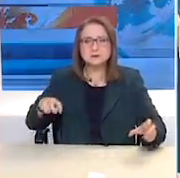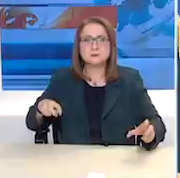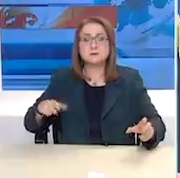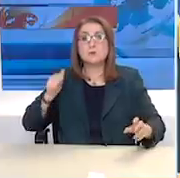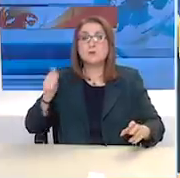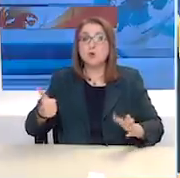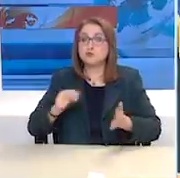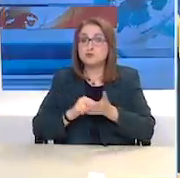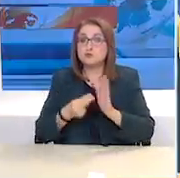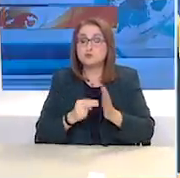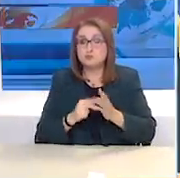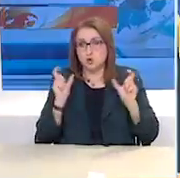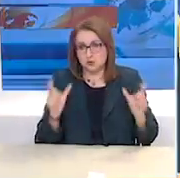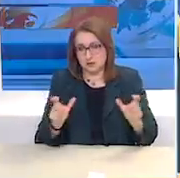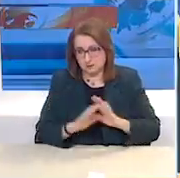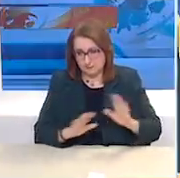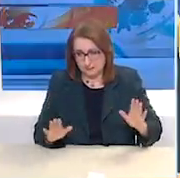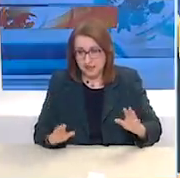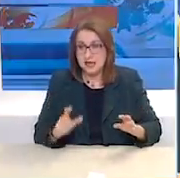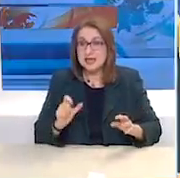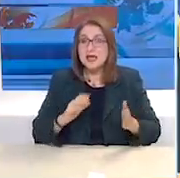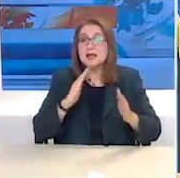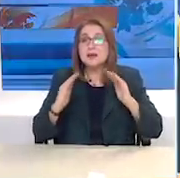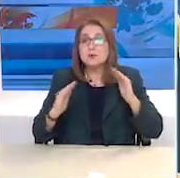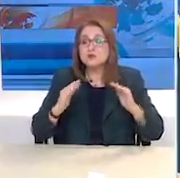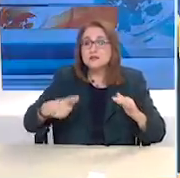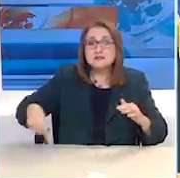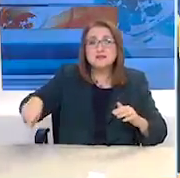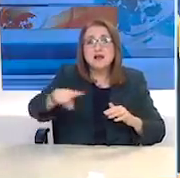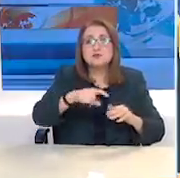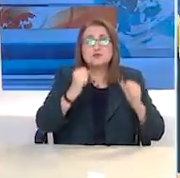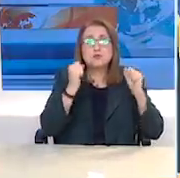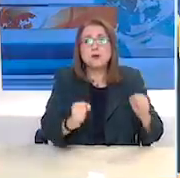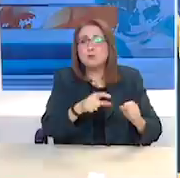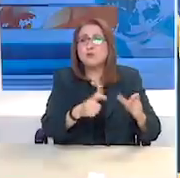προστασίας έναντι των μονίμων κατοίκων, ιδιαίτερα αυτών που ανήκουν σε ευπαθείς ομάδες.